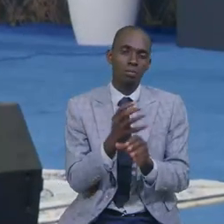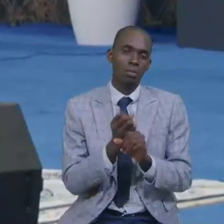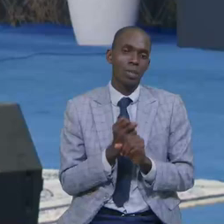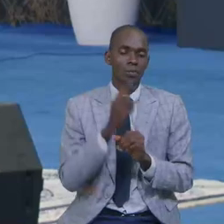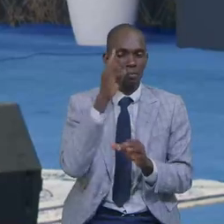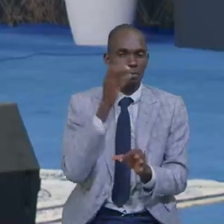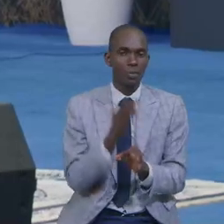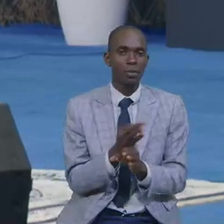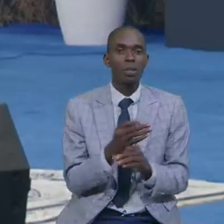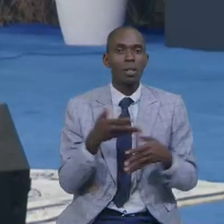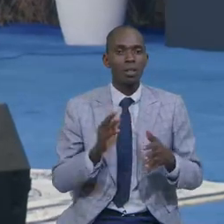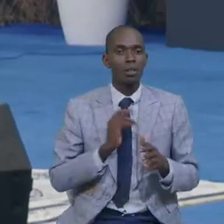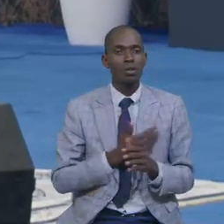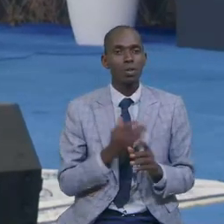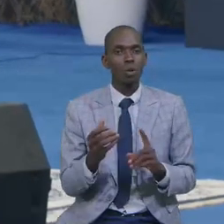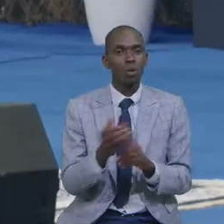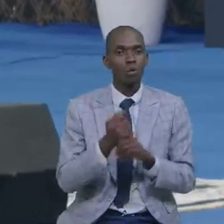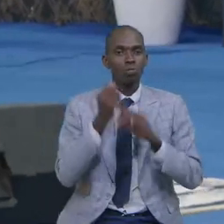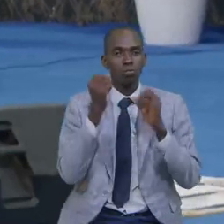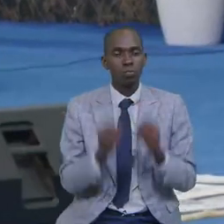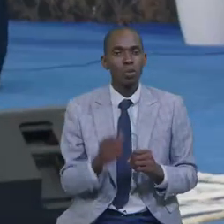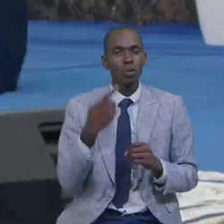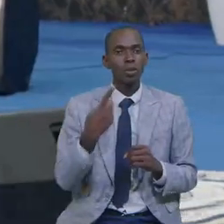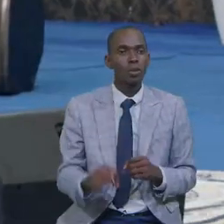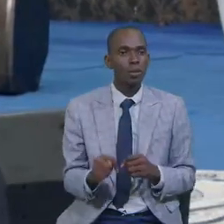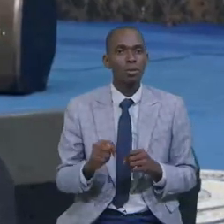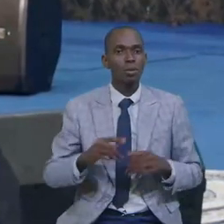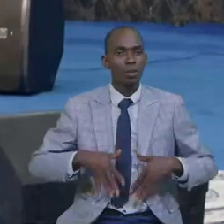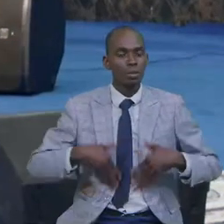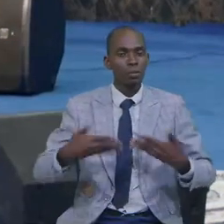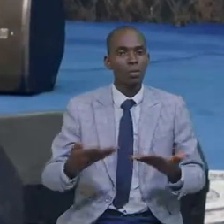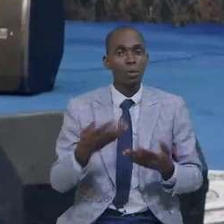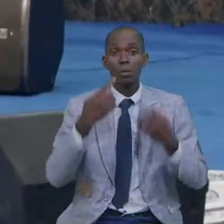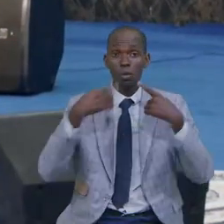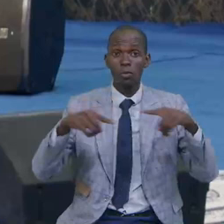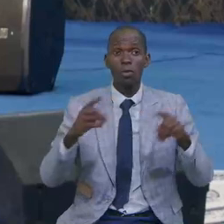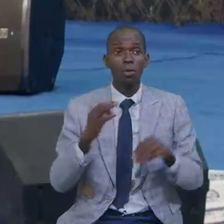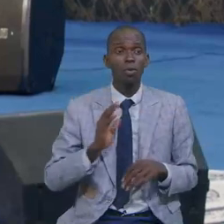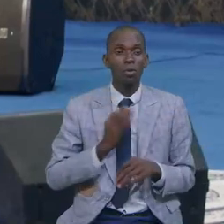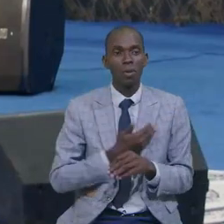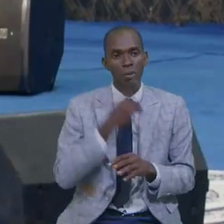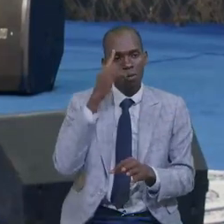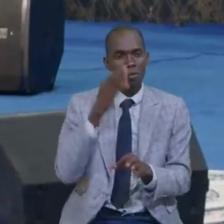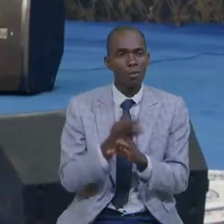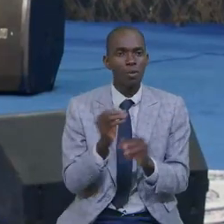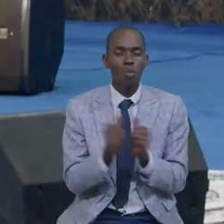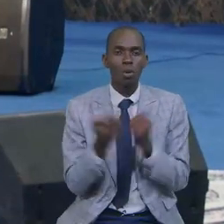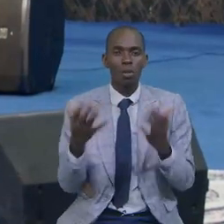foi retenons donc fermement la profession de notre foi de notre espérance car